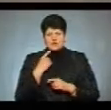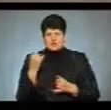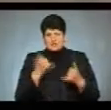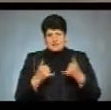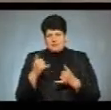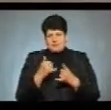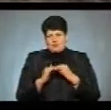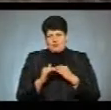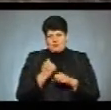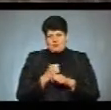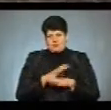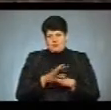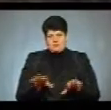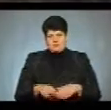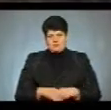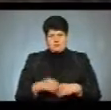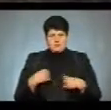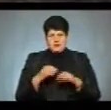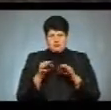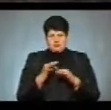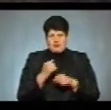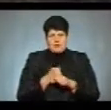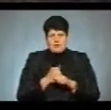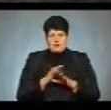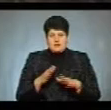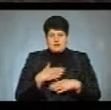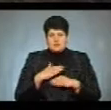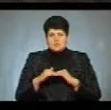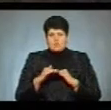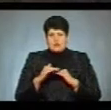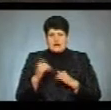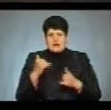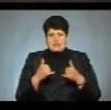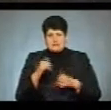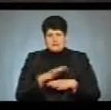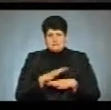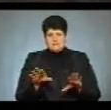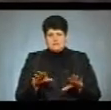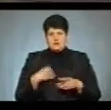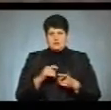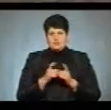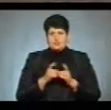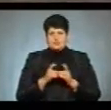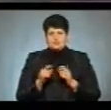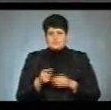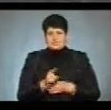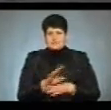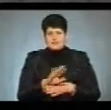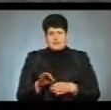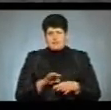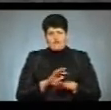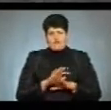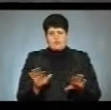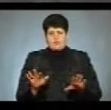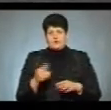обробляли. Ми нічого не обробляли, на наших полях хімія не вносилась, ми боротьбу з мишами не проводили.